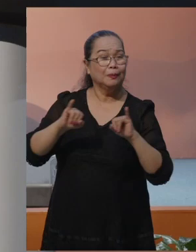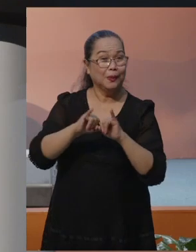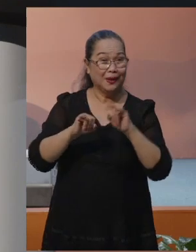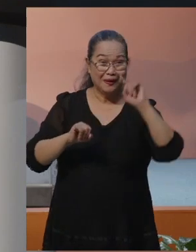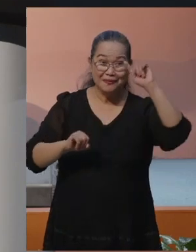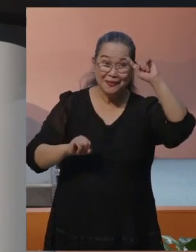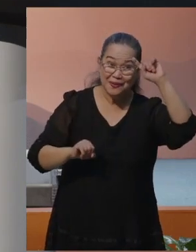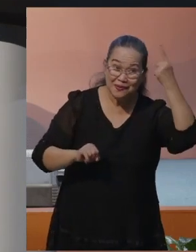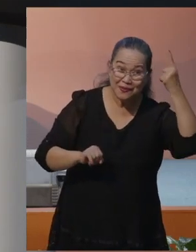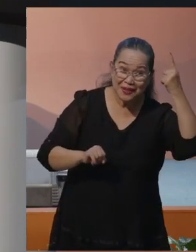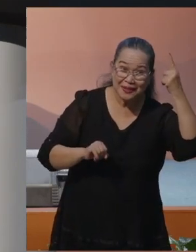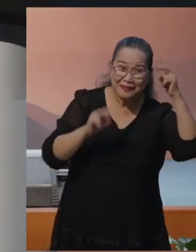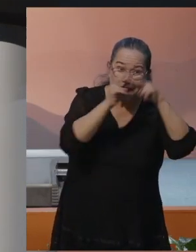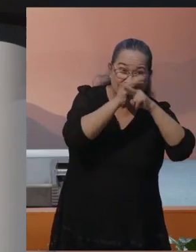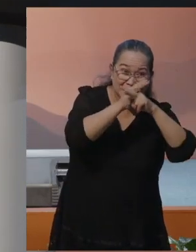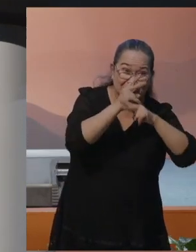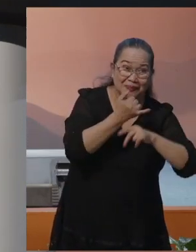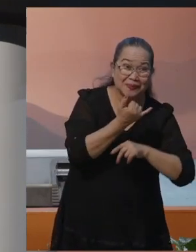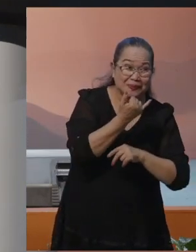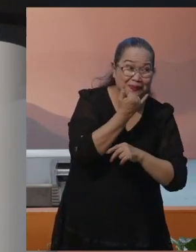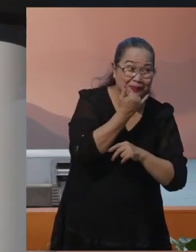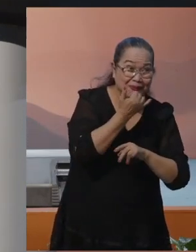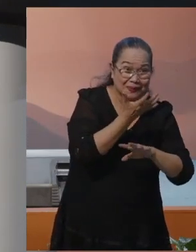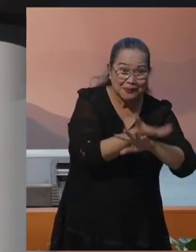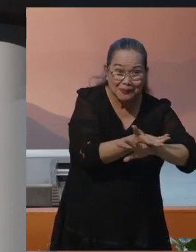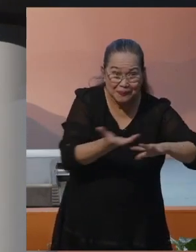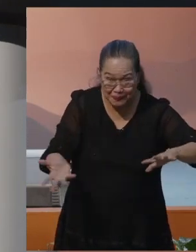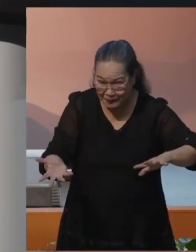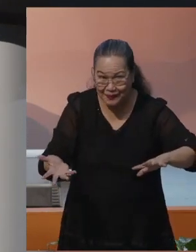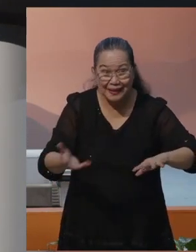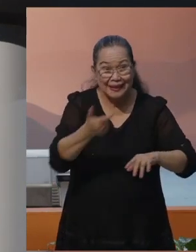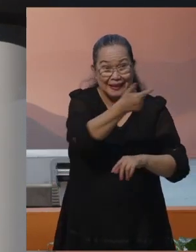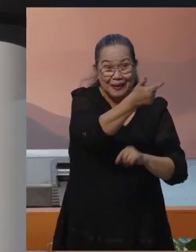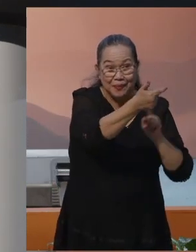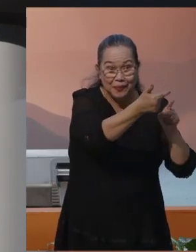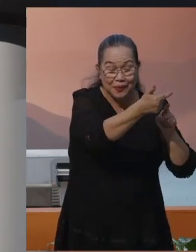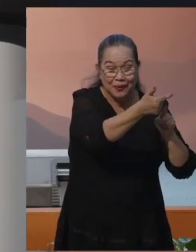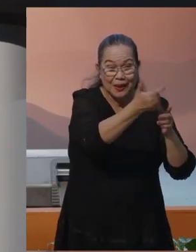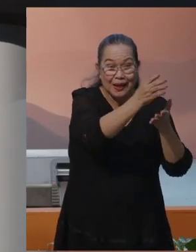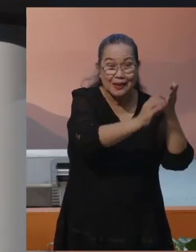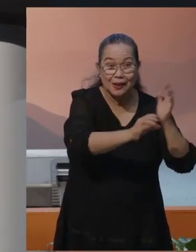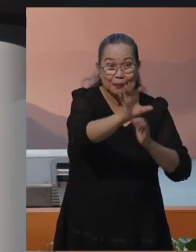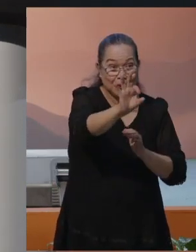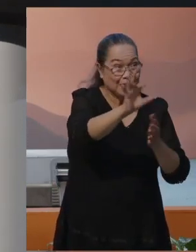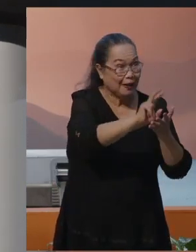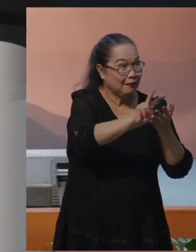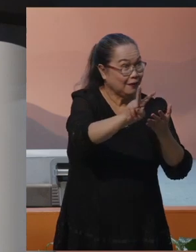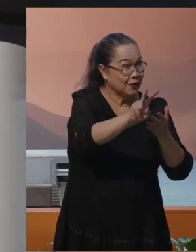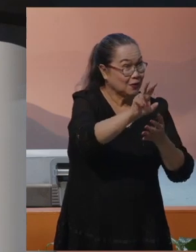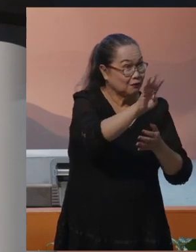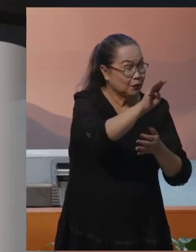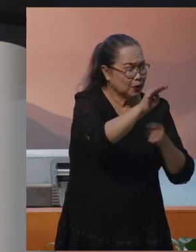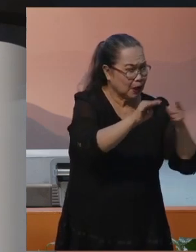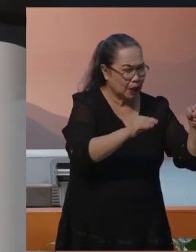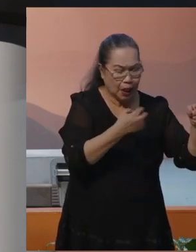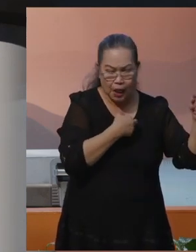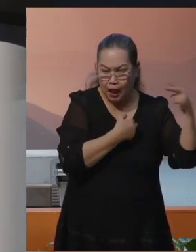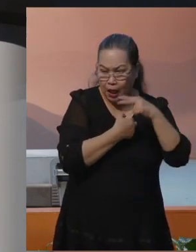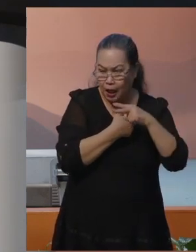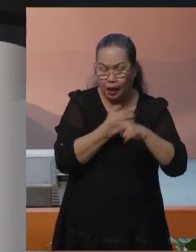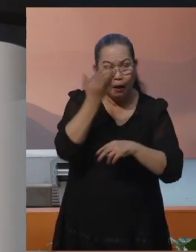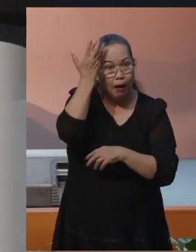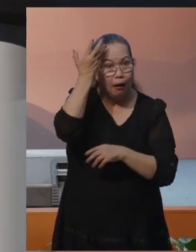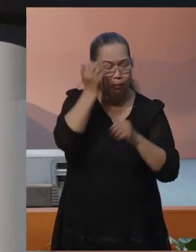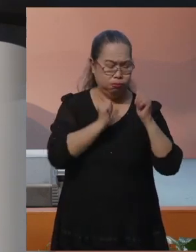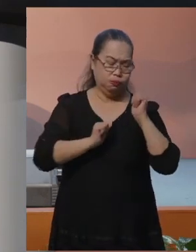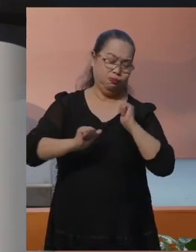ang pagkakamali niya nung siya ay linlangin ng Gibeon. Naalala nyo? Sa chapter 9 verse 14, tinignan lang niya yung drama ng